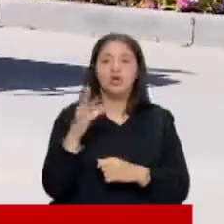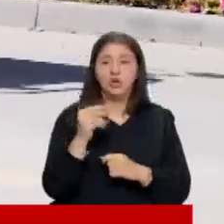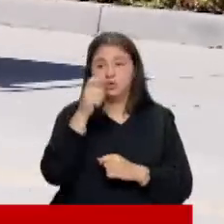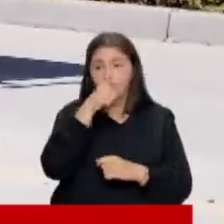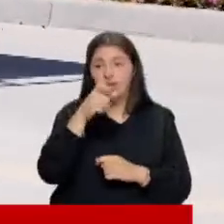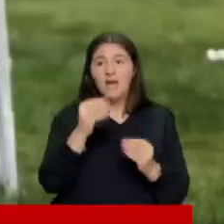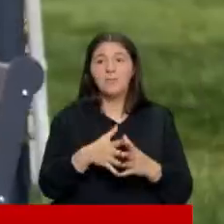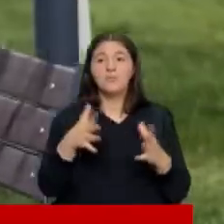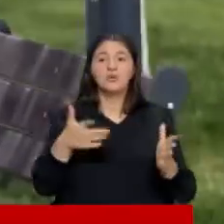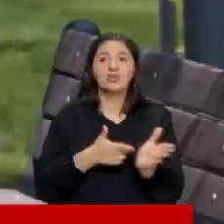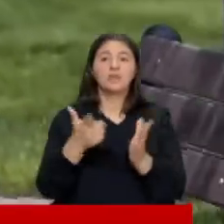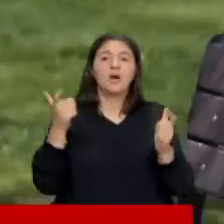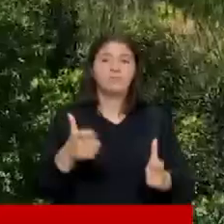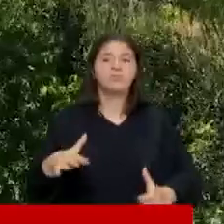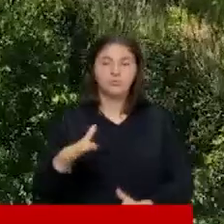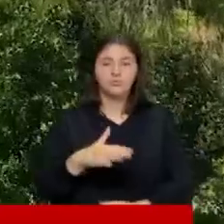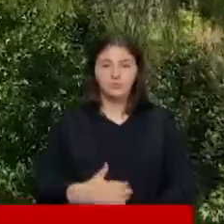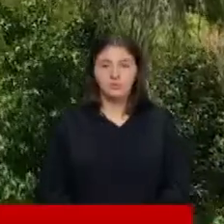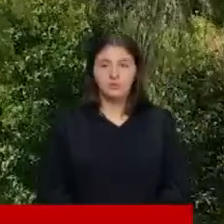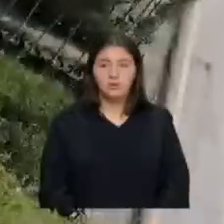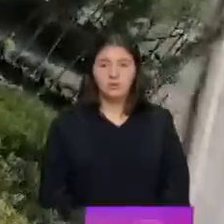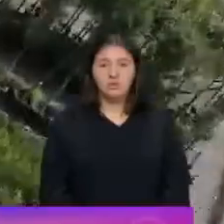Türkiye'nin en büyük tarım Kampüsü